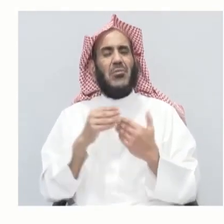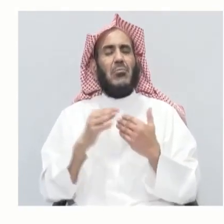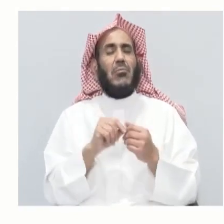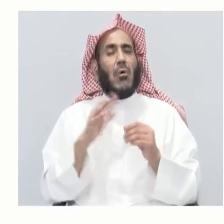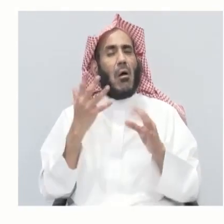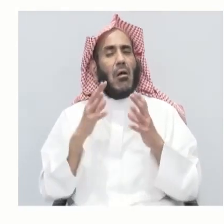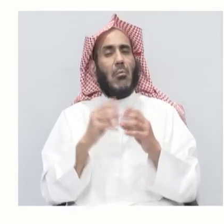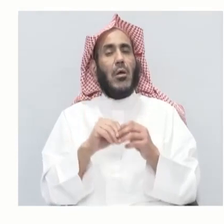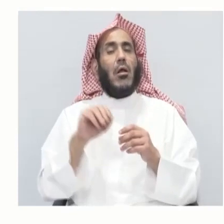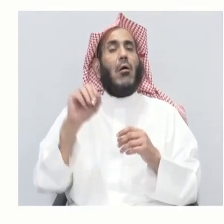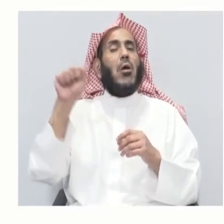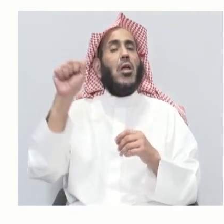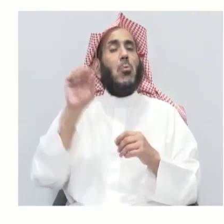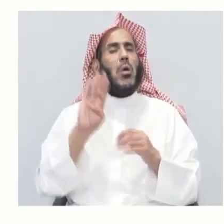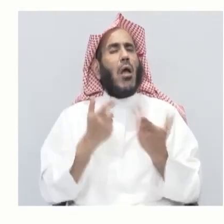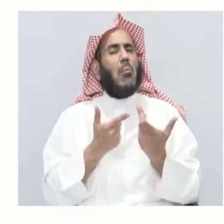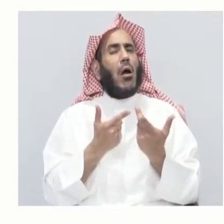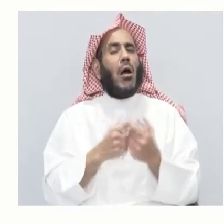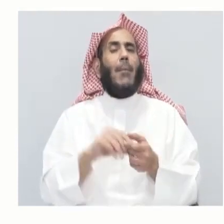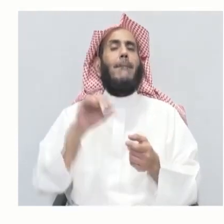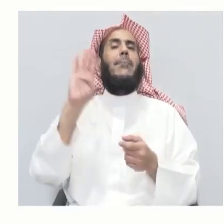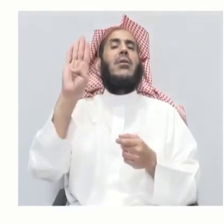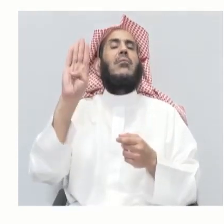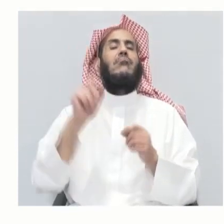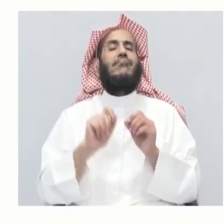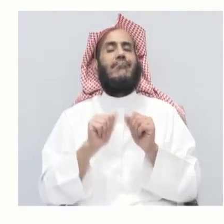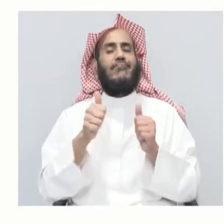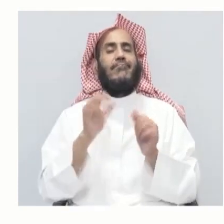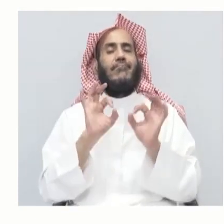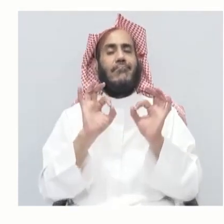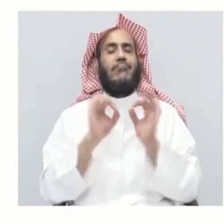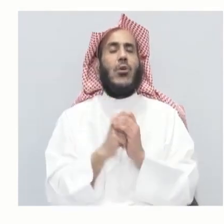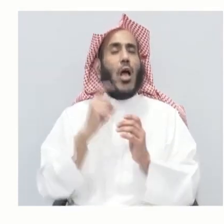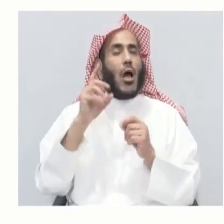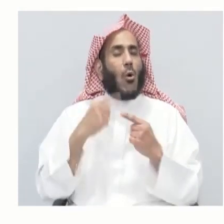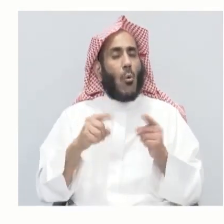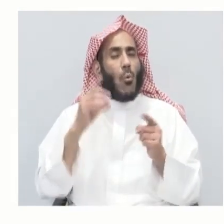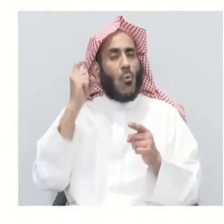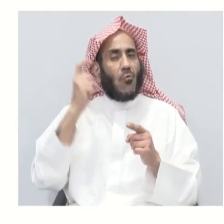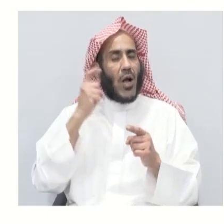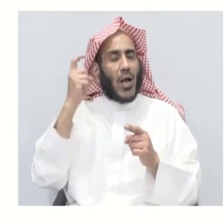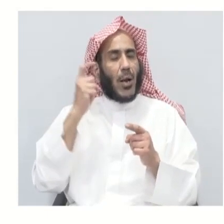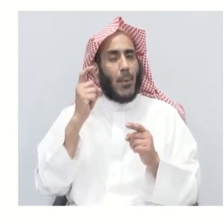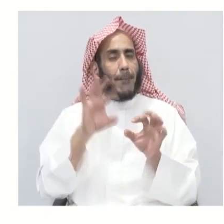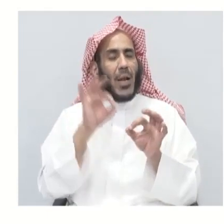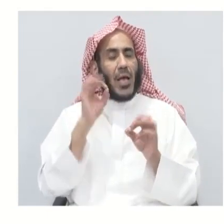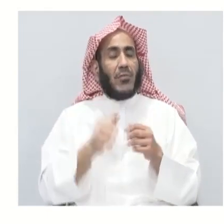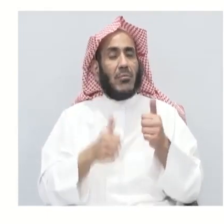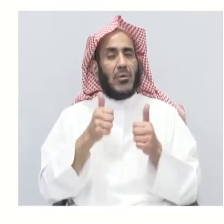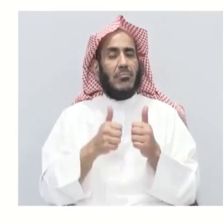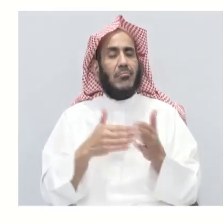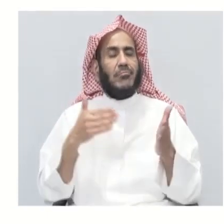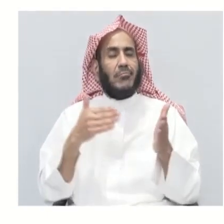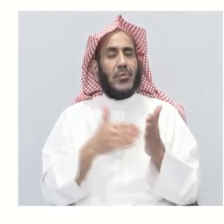احتار ما بين اي وبي ايهم اقرب اختار بي هكذا دائما افكر بالخيارات في اختباراتي سواء